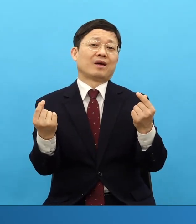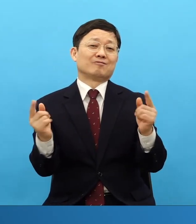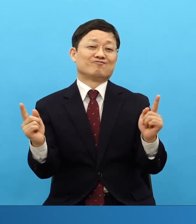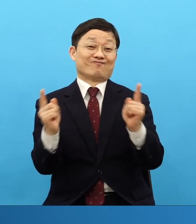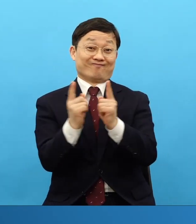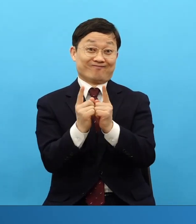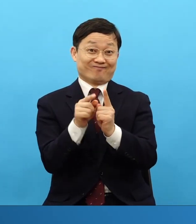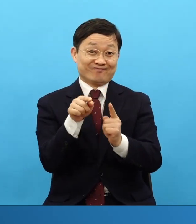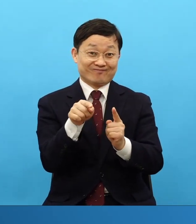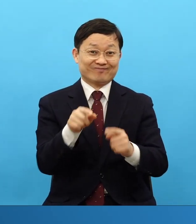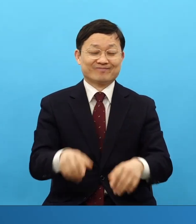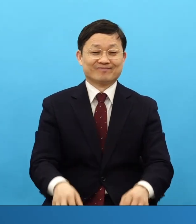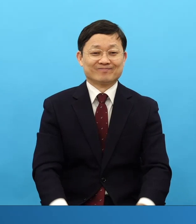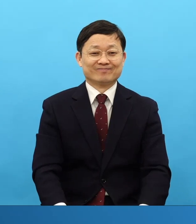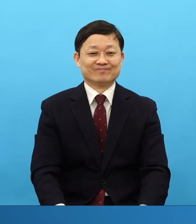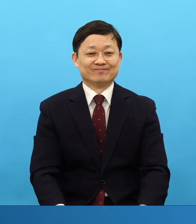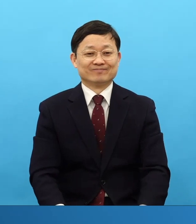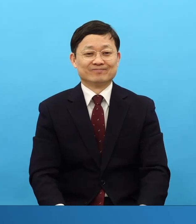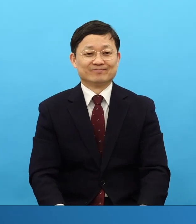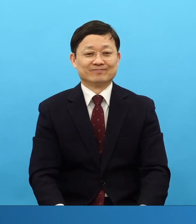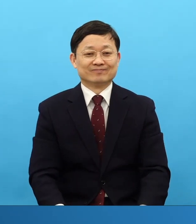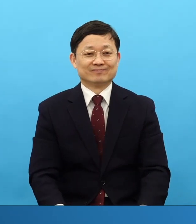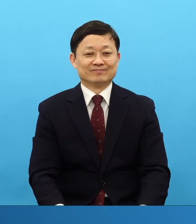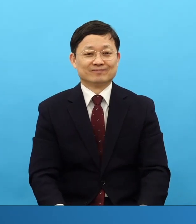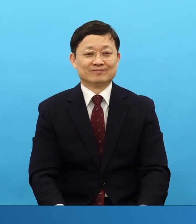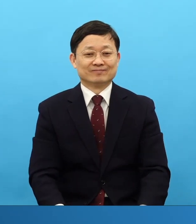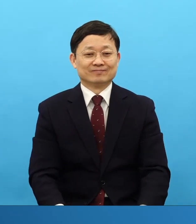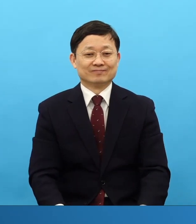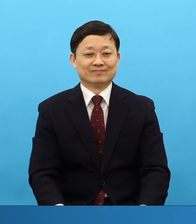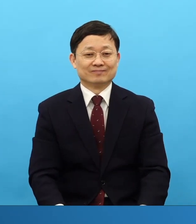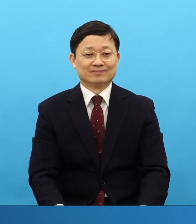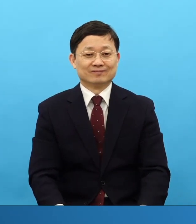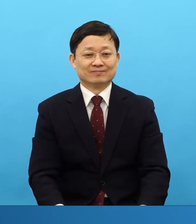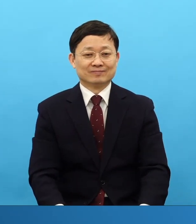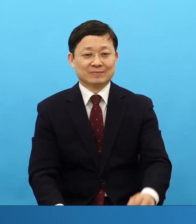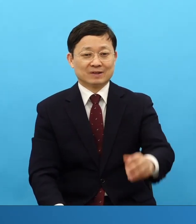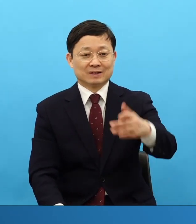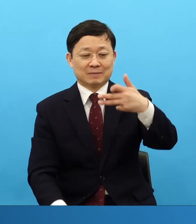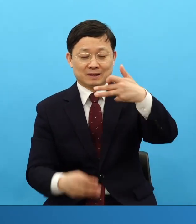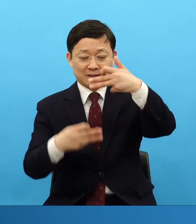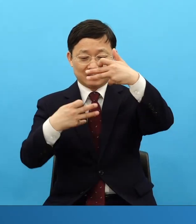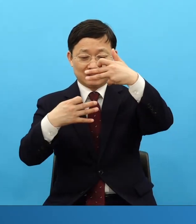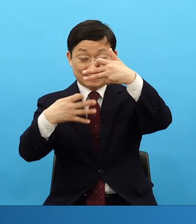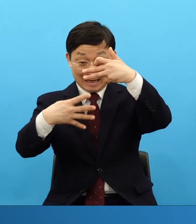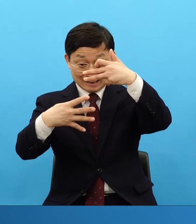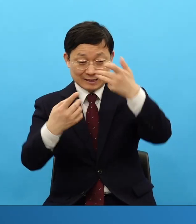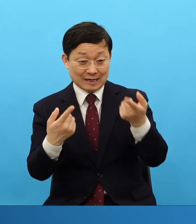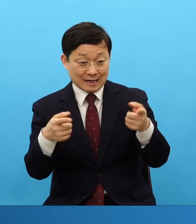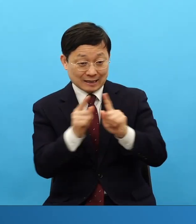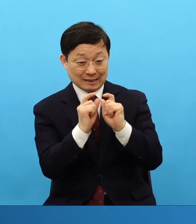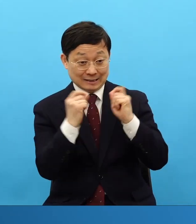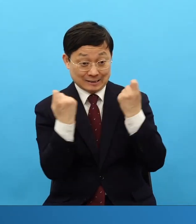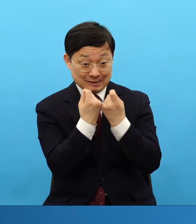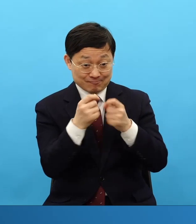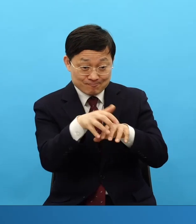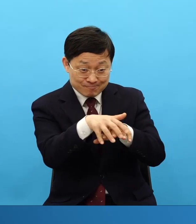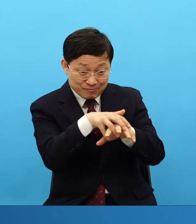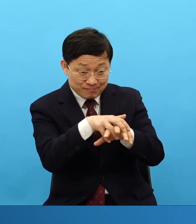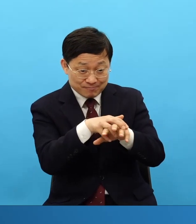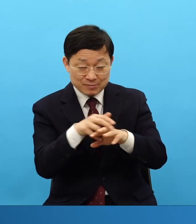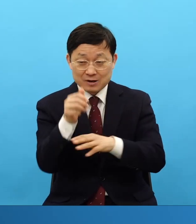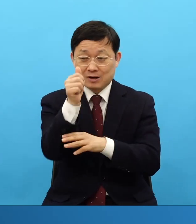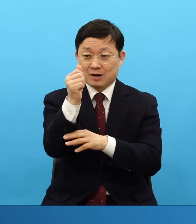same. 그래서 팀을 이루어서 회당으로 들어간 겁니다. And that is why they created a team and entered into the